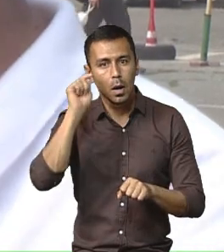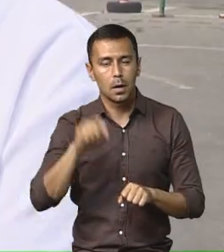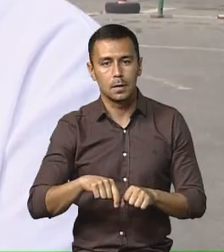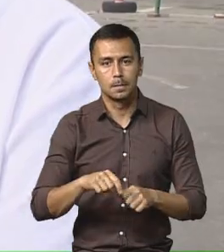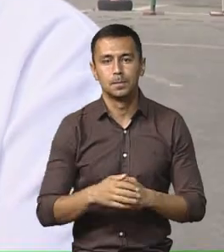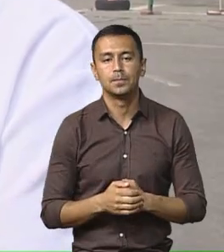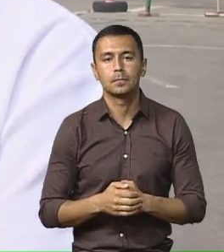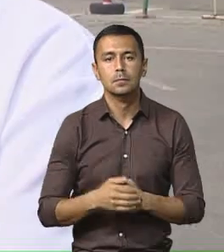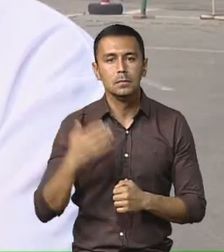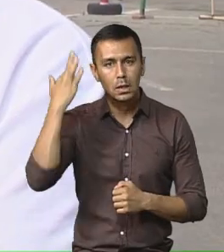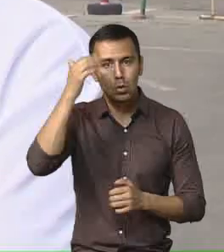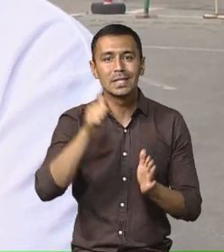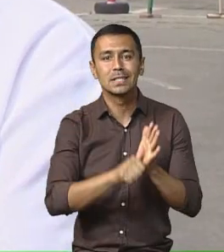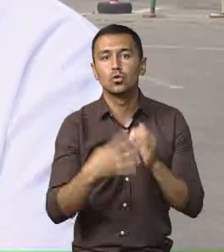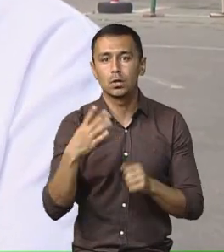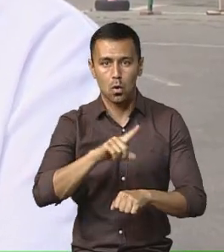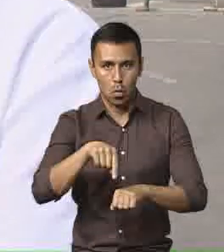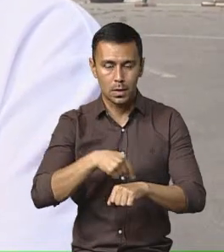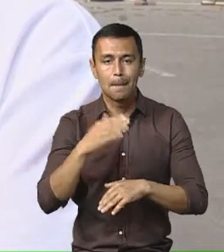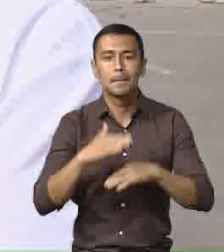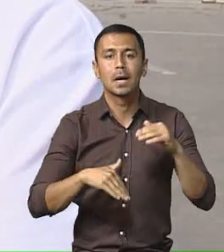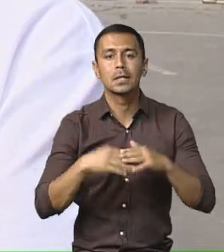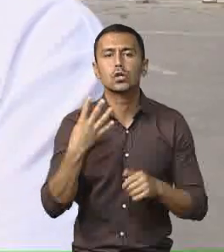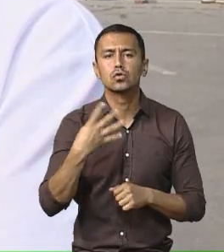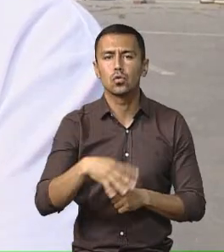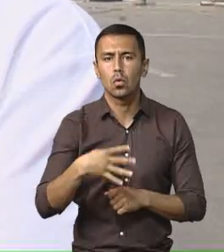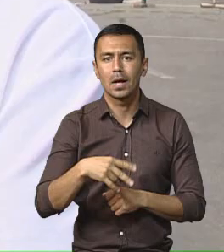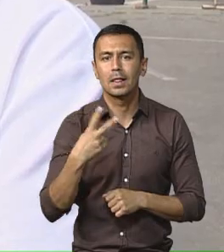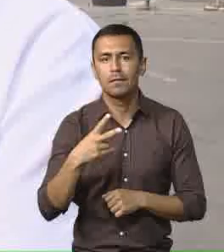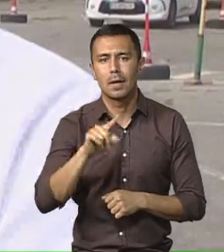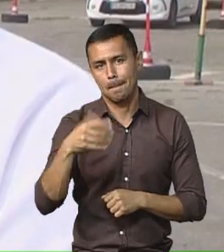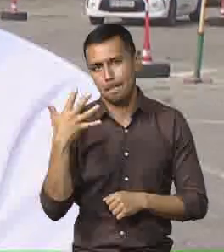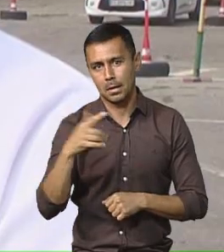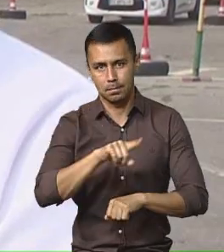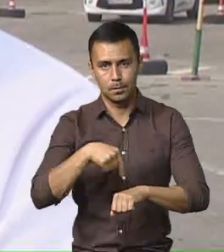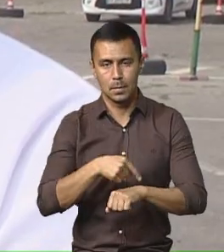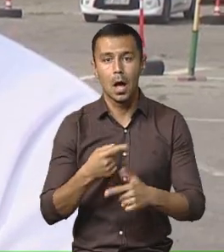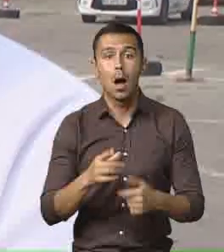Трембач. Теорії 64 години, практики 42,5 години.